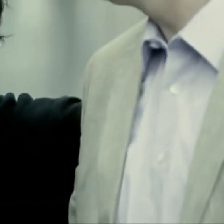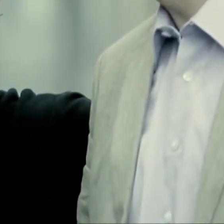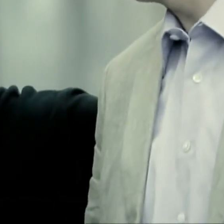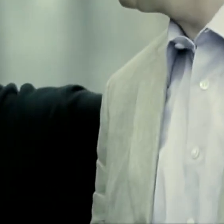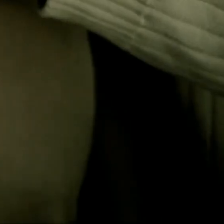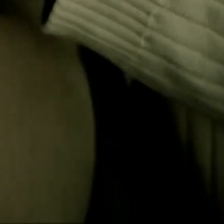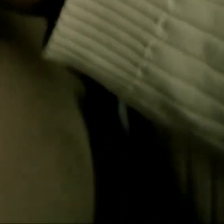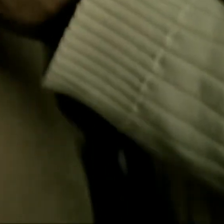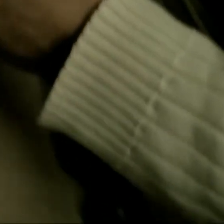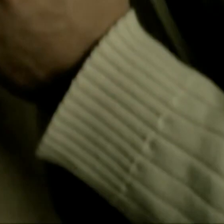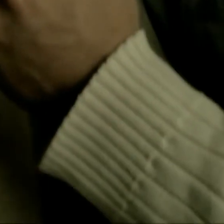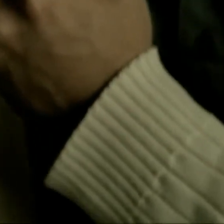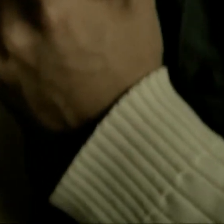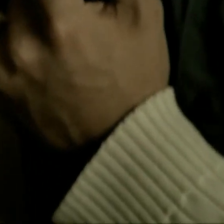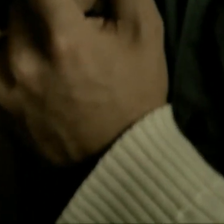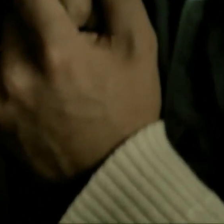Raširi ruke,